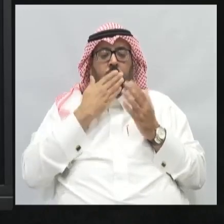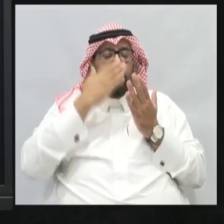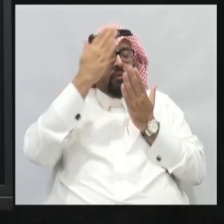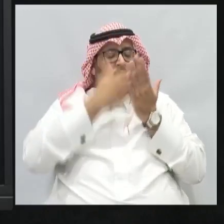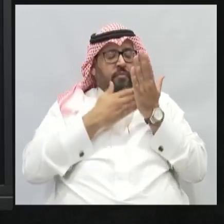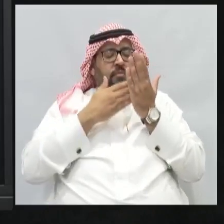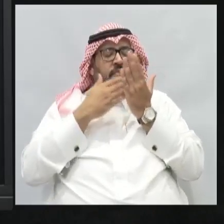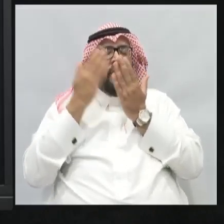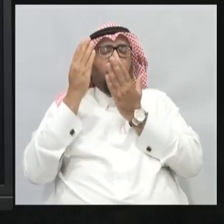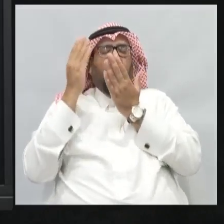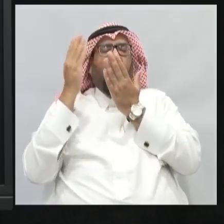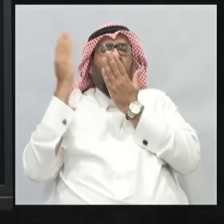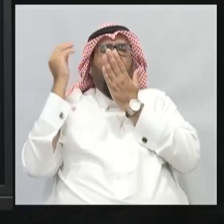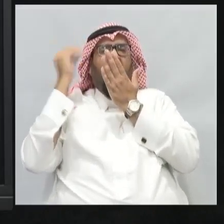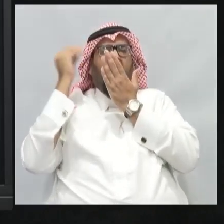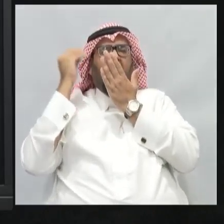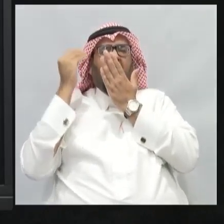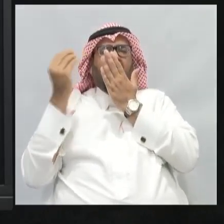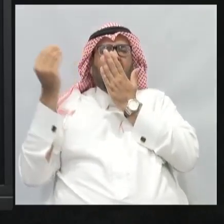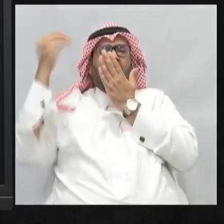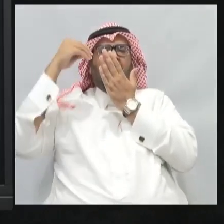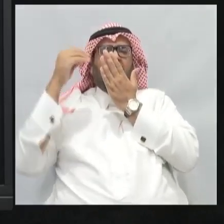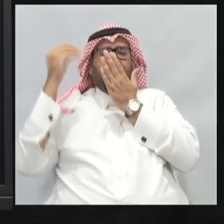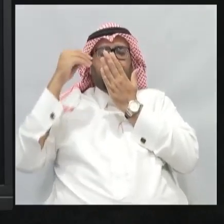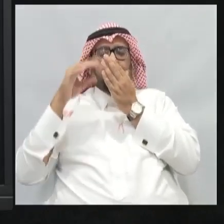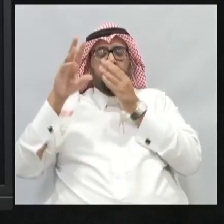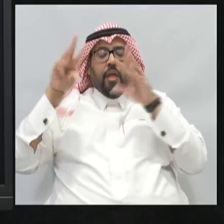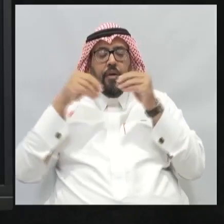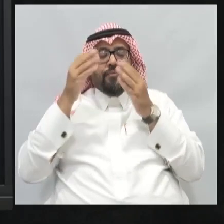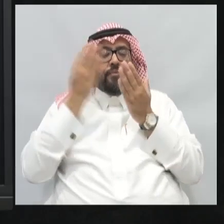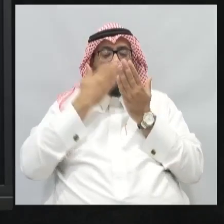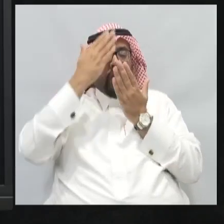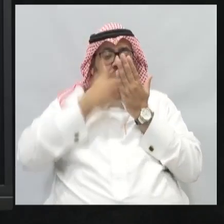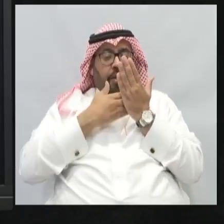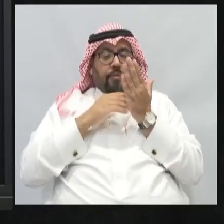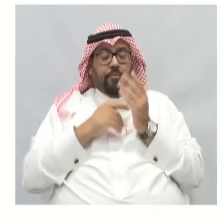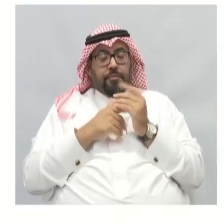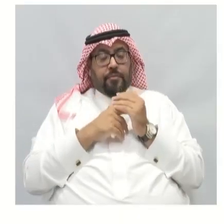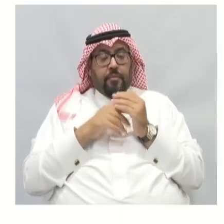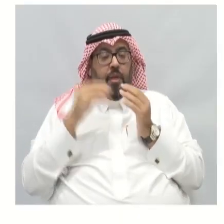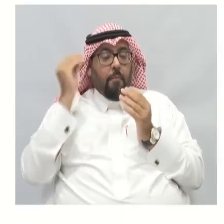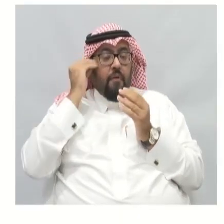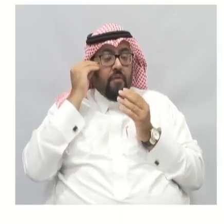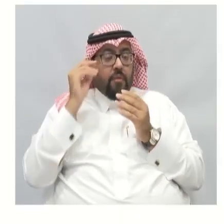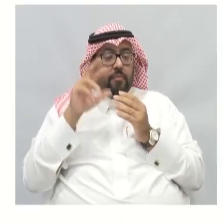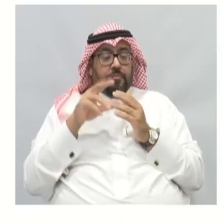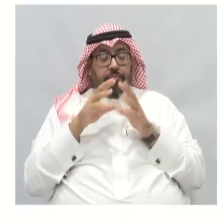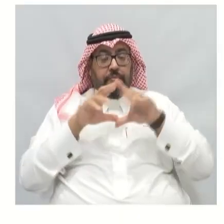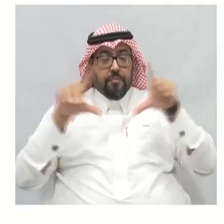الان معلومه اثرائيه لتوضح لنا معنى الناتج المحلي الاجمالي مفاهيم